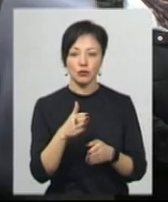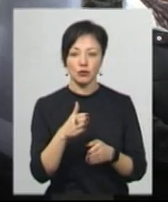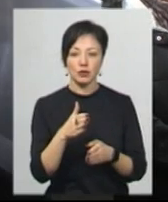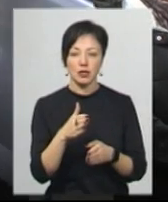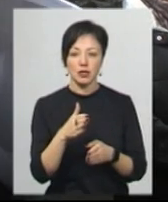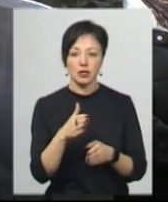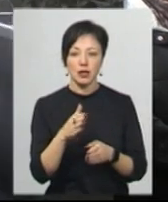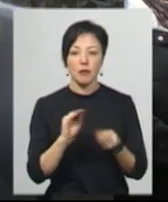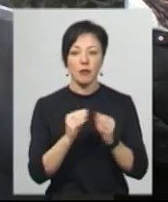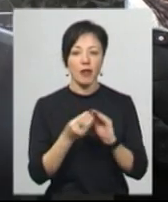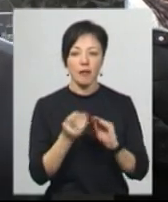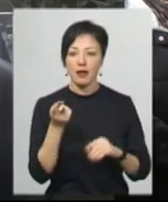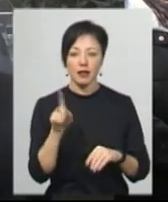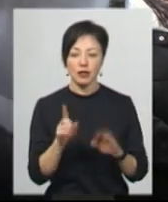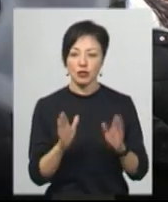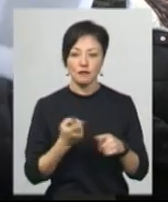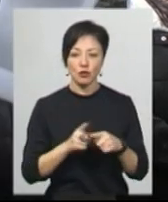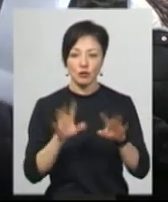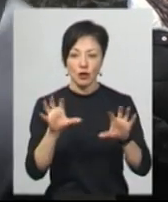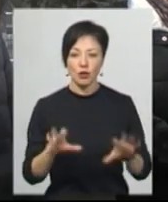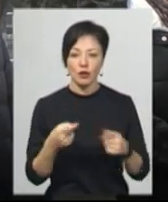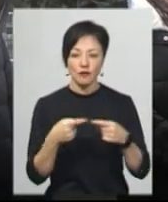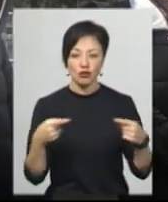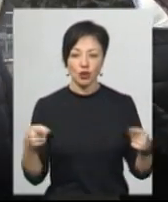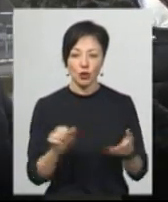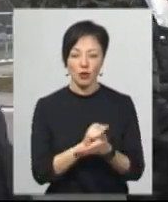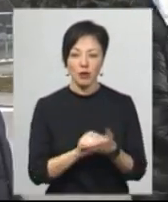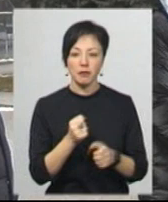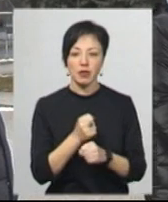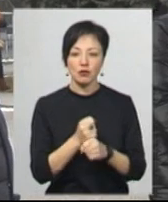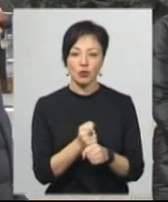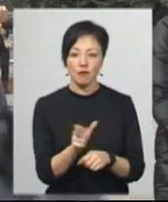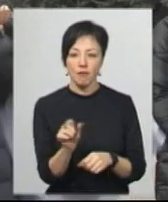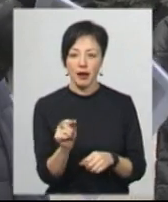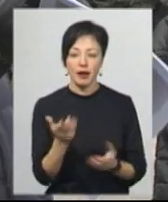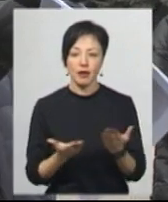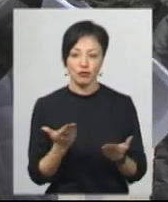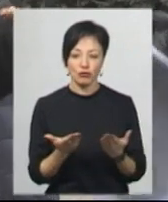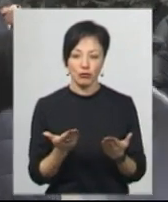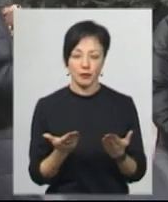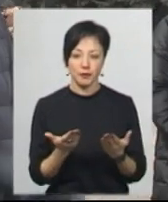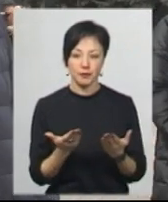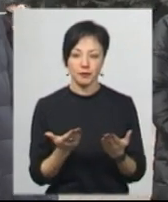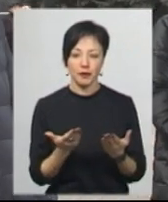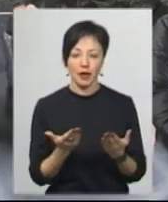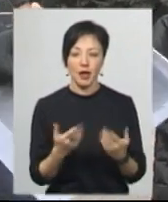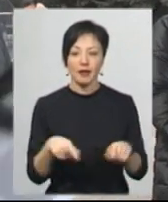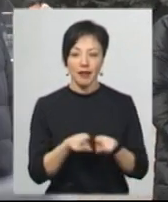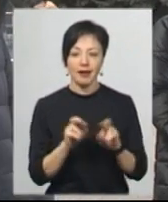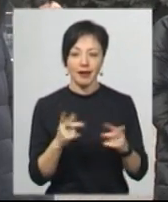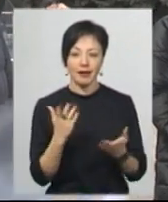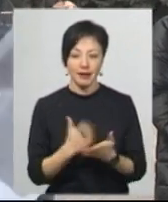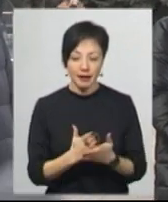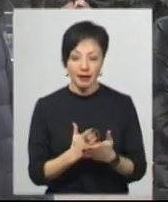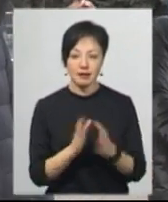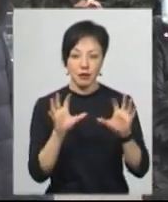повністю, і проблема навіть не лише в цьому закону, а в інших документах, які працюють в парі. Якщо піде так, як є, тобто повинна